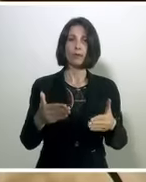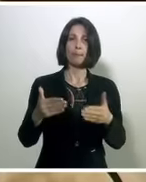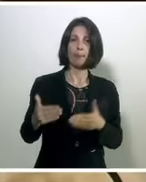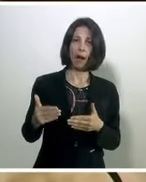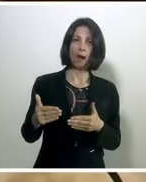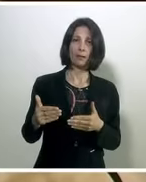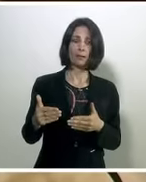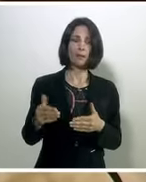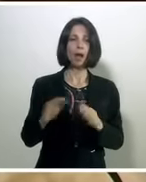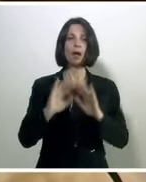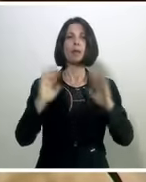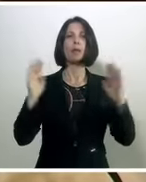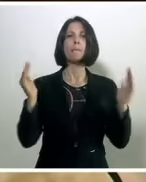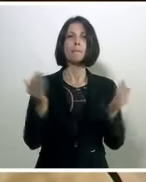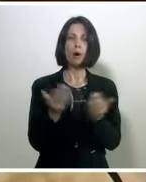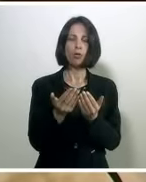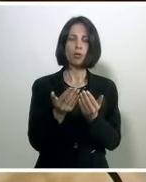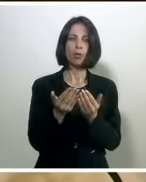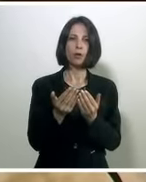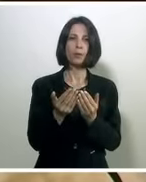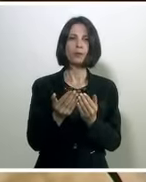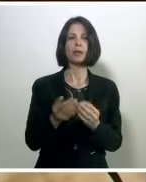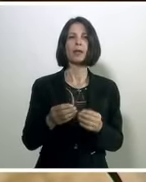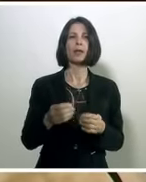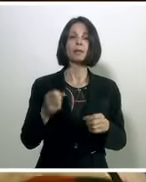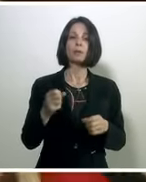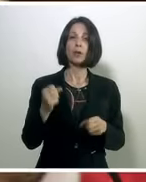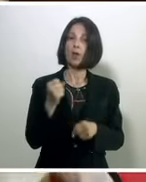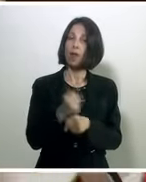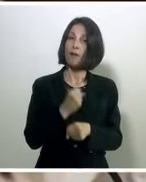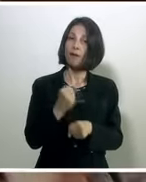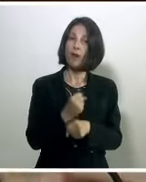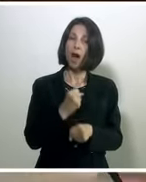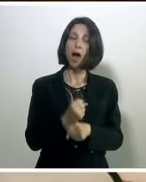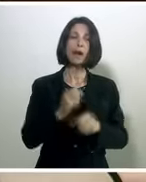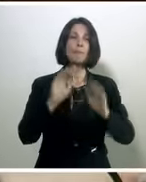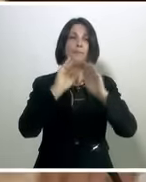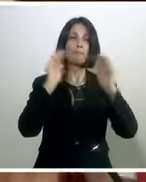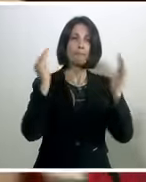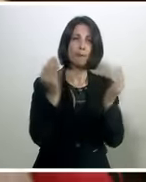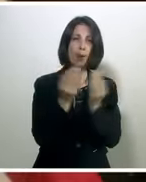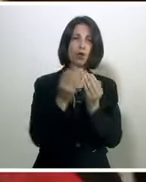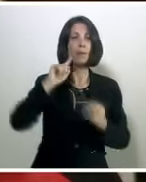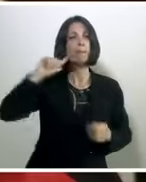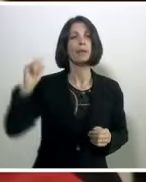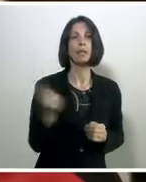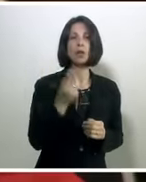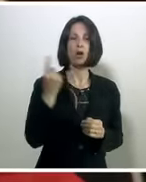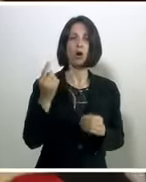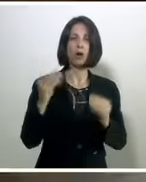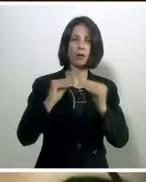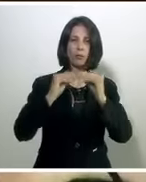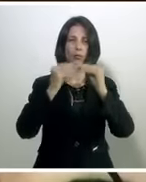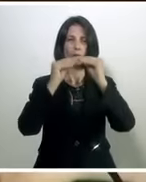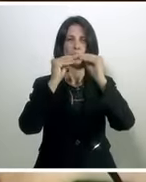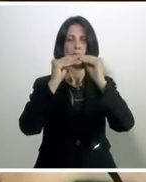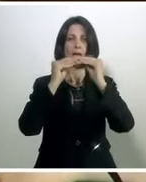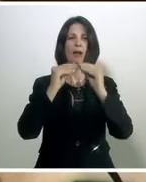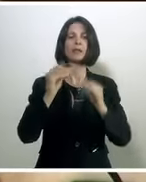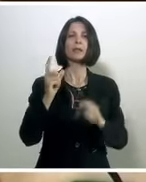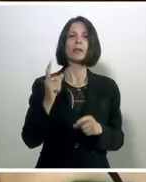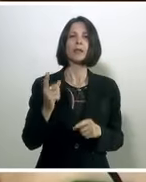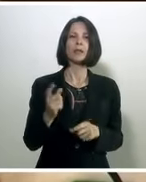soprattutto quando contribuisce a costruire uno migliore ottiene attenzione adesione e consenso